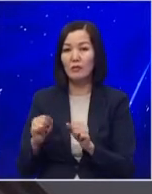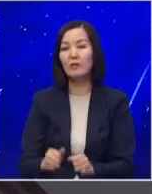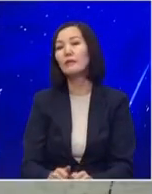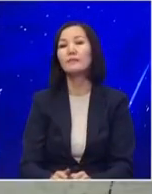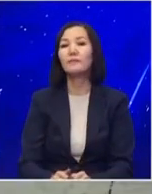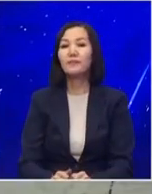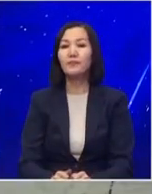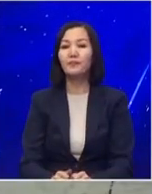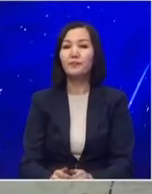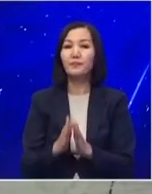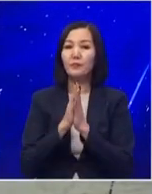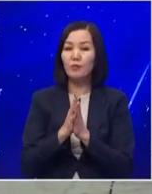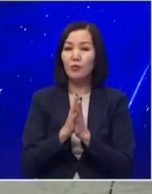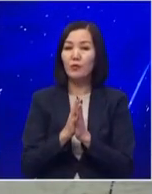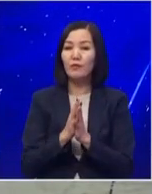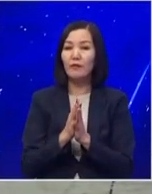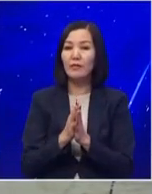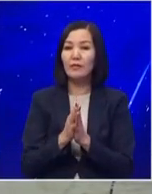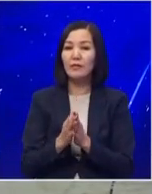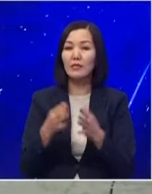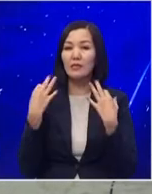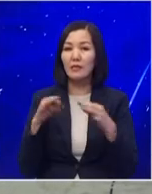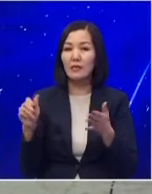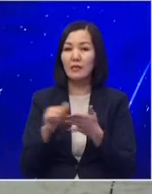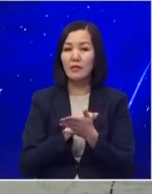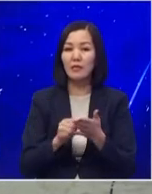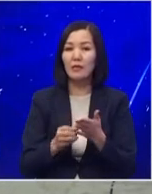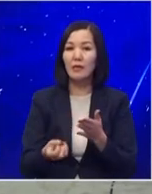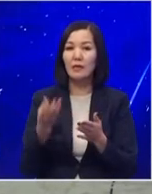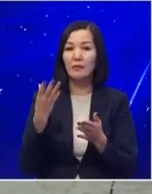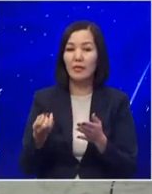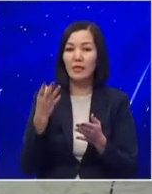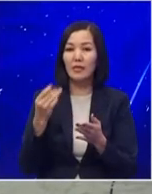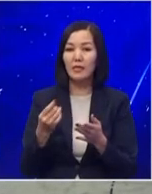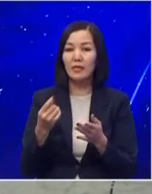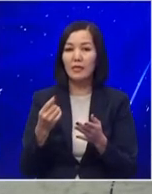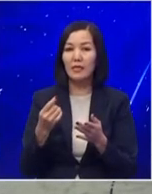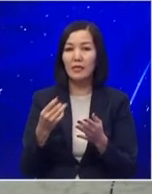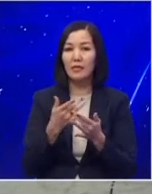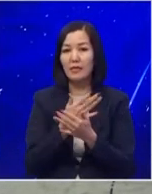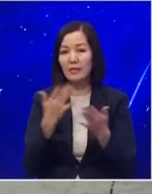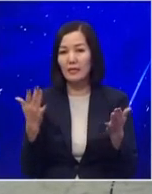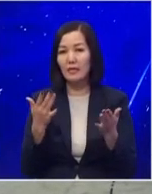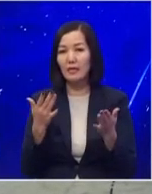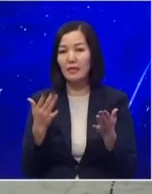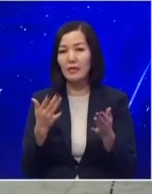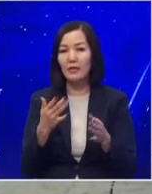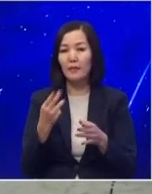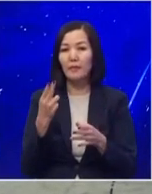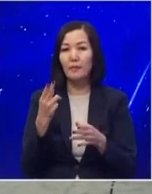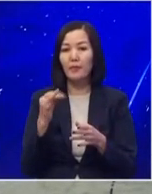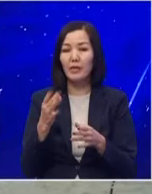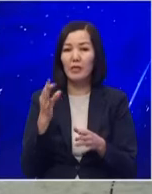просим вас использовать только сертифицированные пиротехнические изделия и при использовании